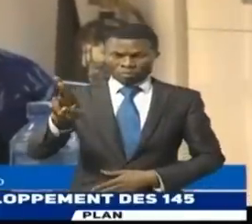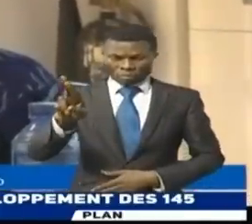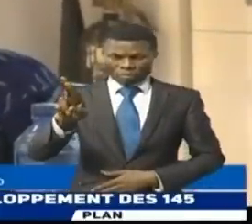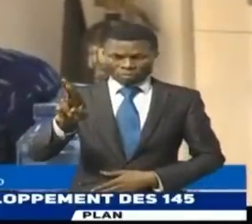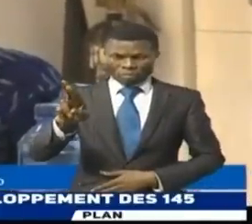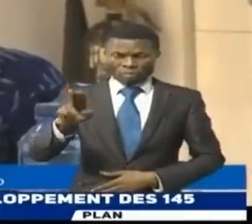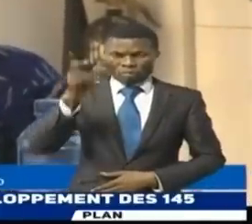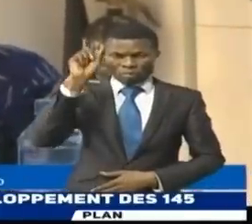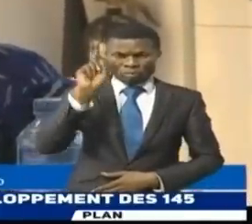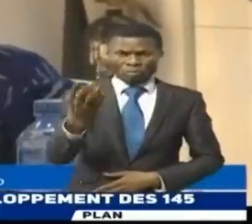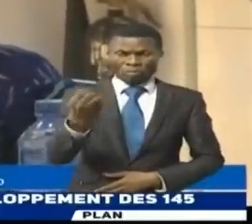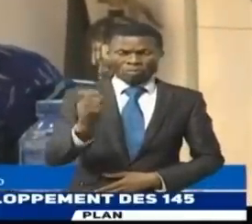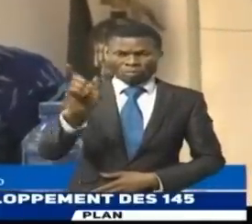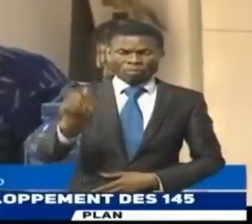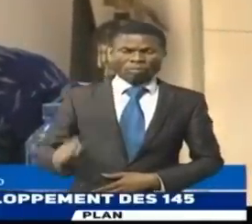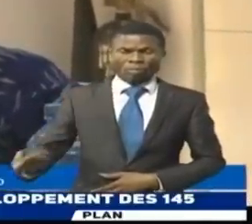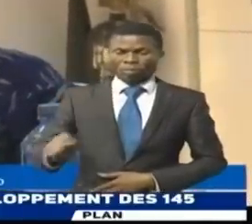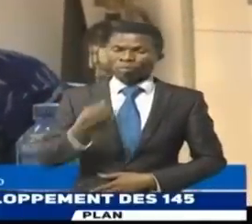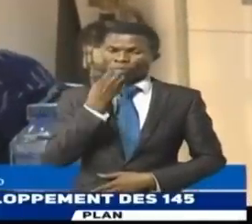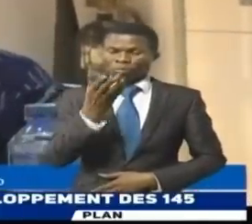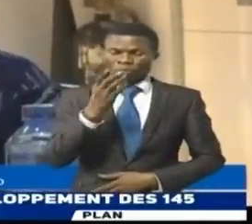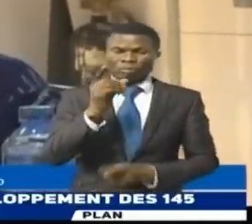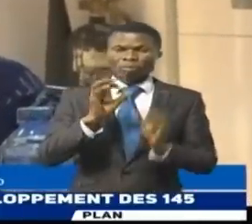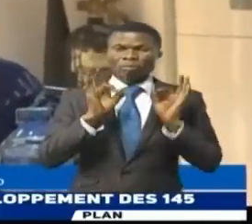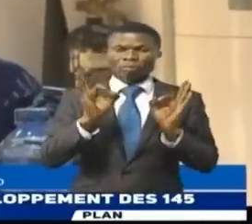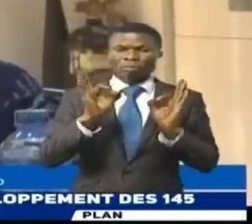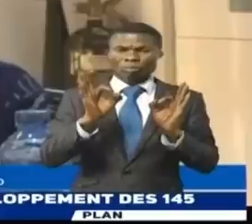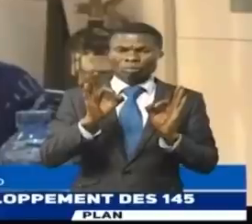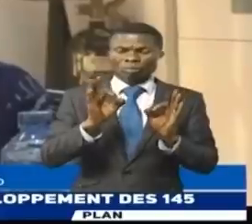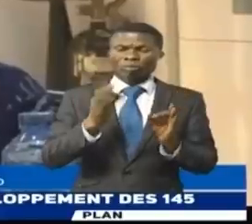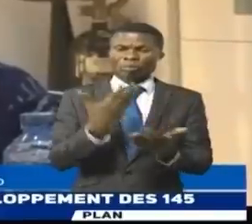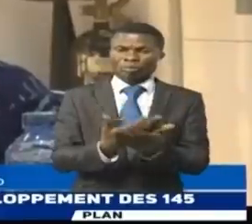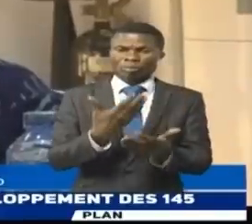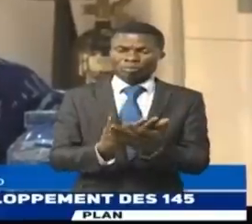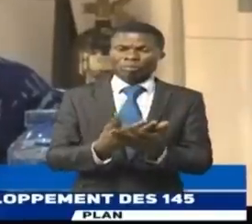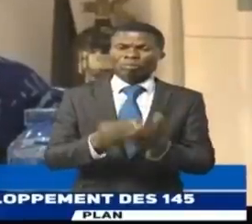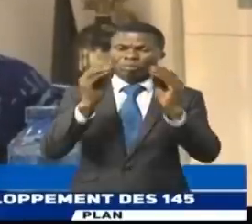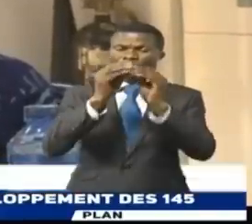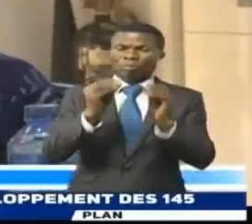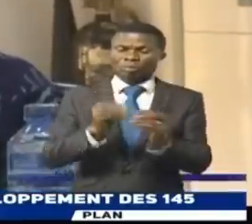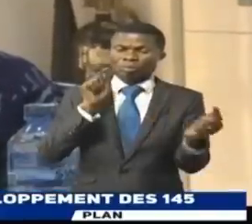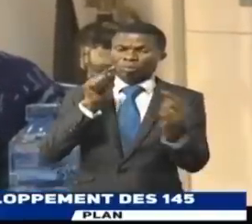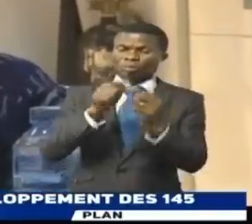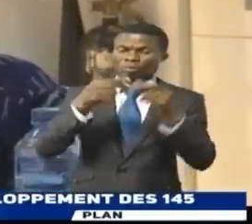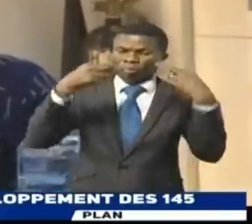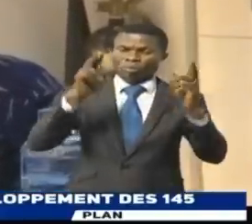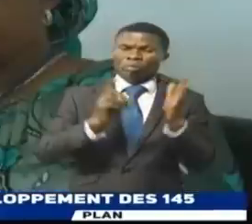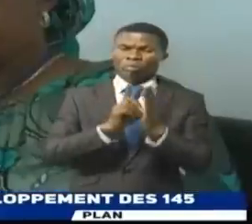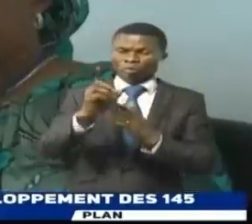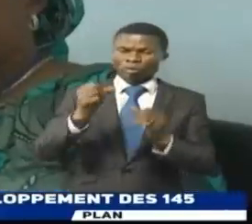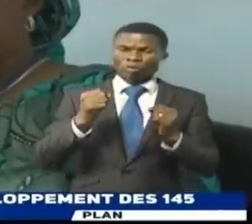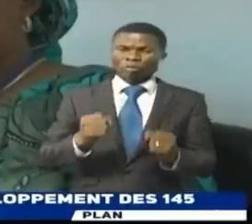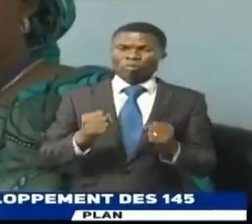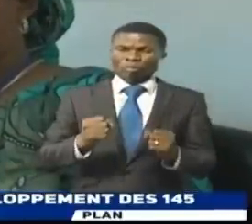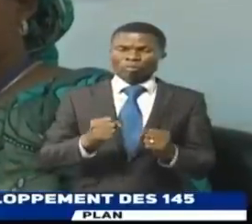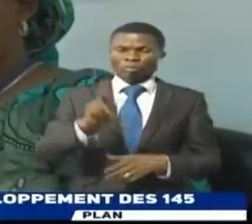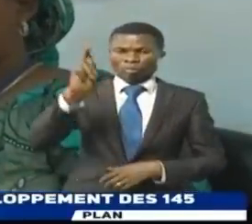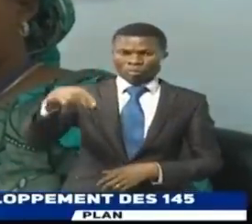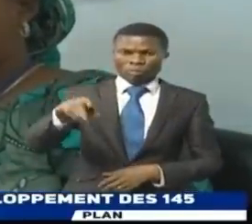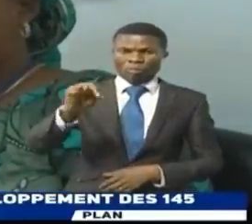est également un modèle innovant et accélérateur d'atteinte des objectifs de développement durable. Le